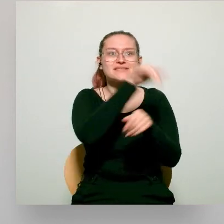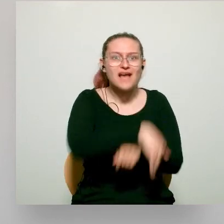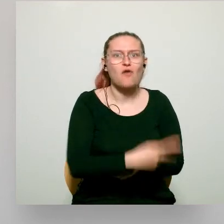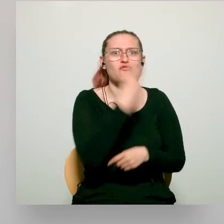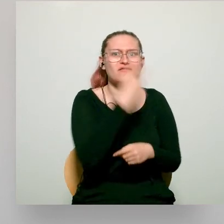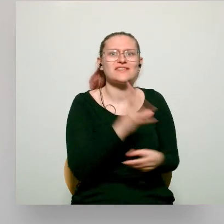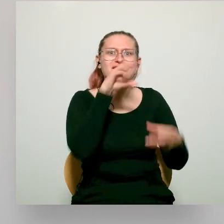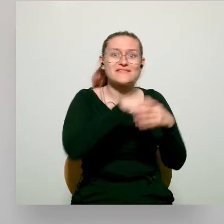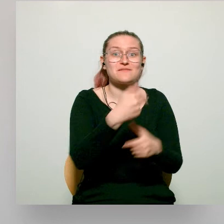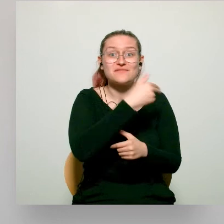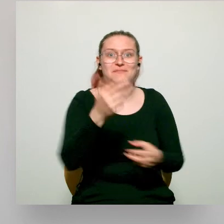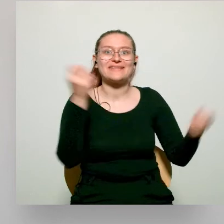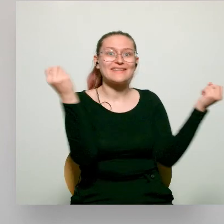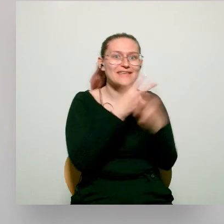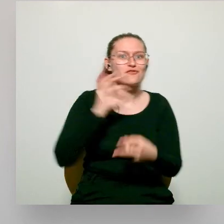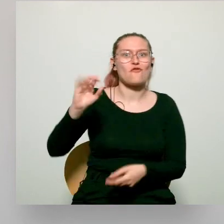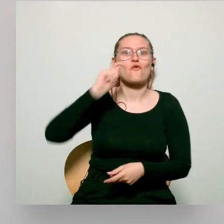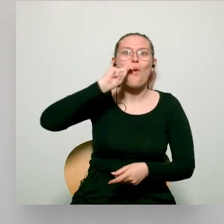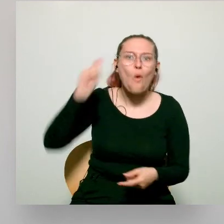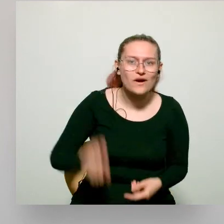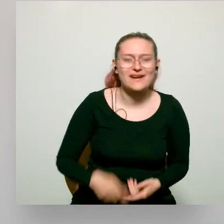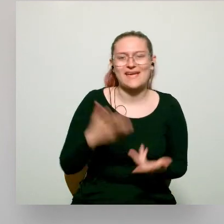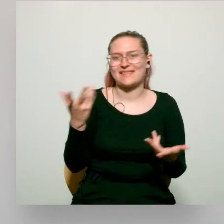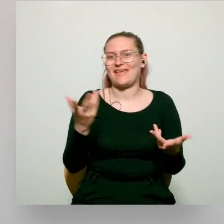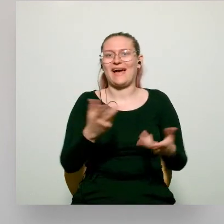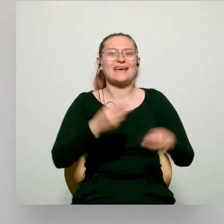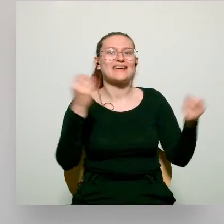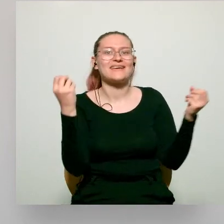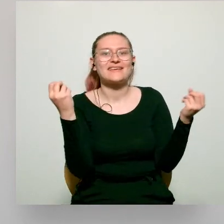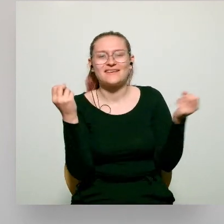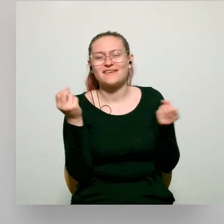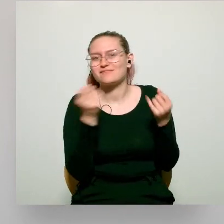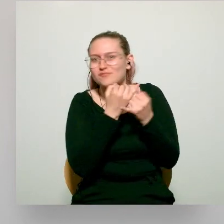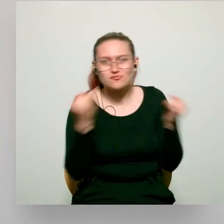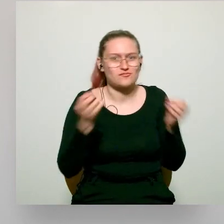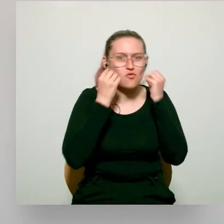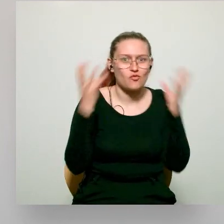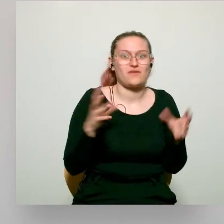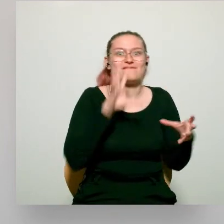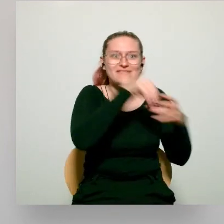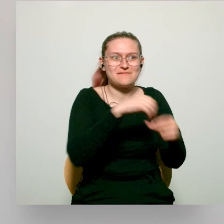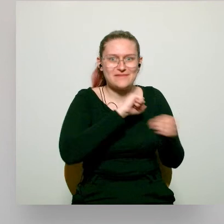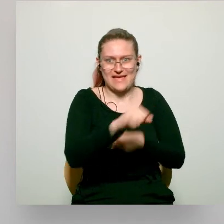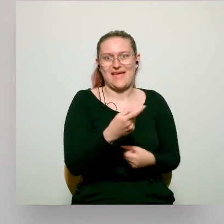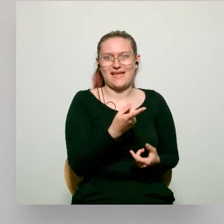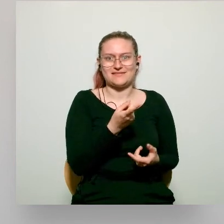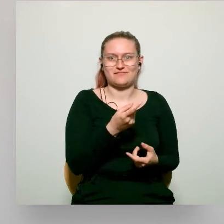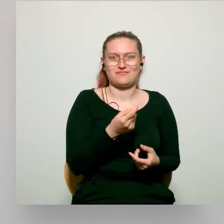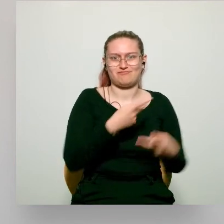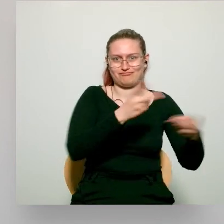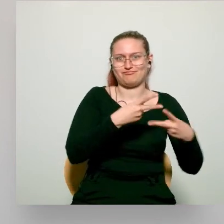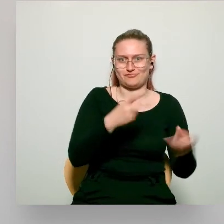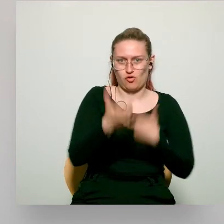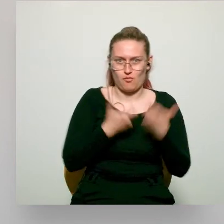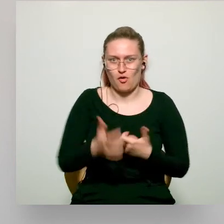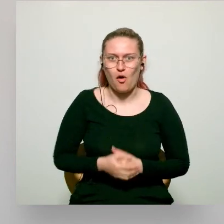kinie. Myślę, że jest to bardzo istotnym zjawiskiem do tego, że pozwala na odkrycie Ukrainy w inny sposób. Myślę, że jeżeli chodzi o rozwój